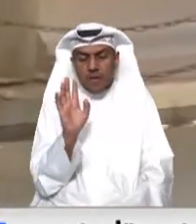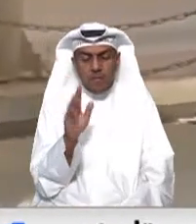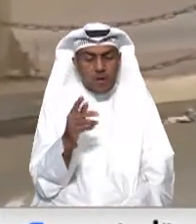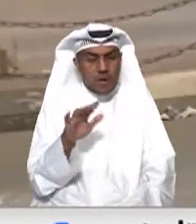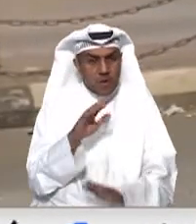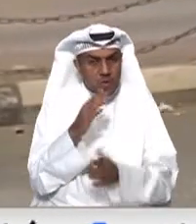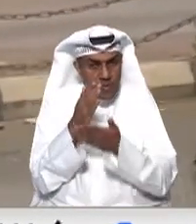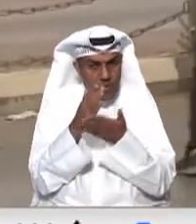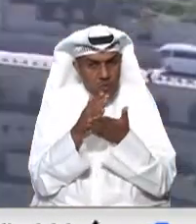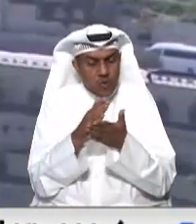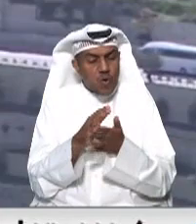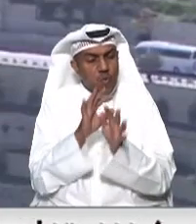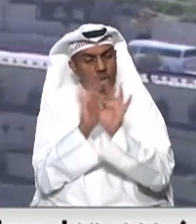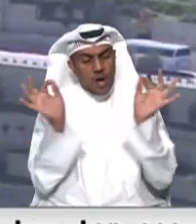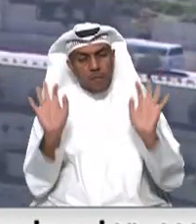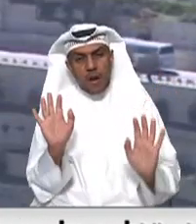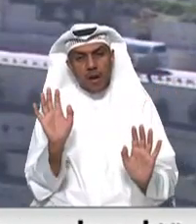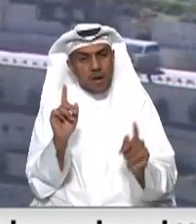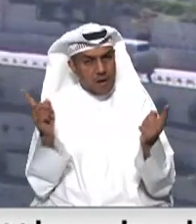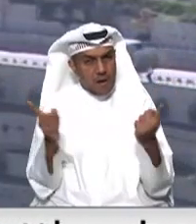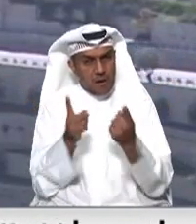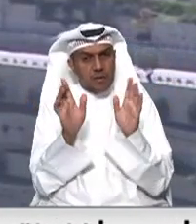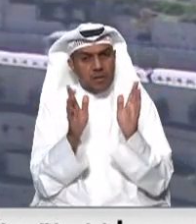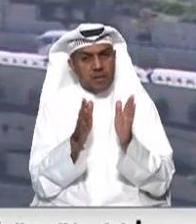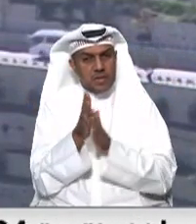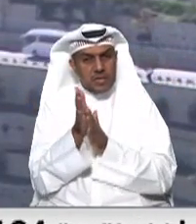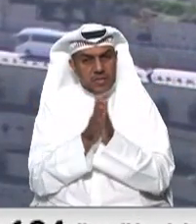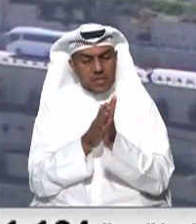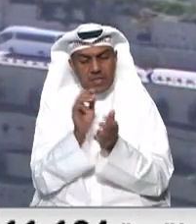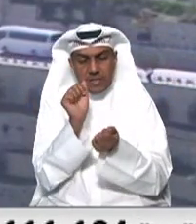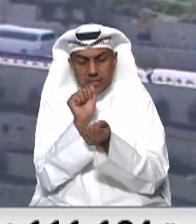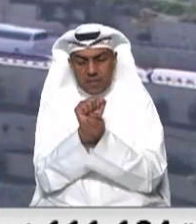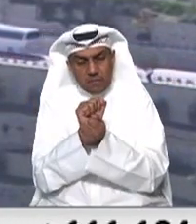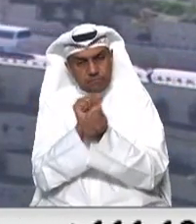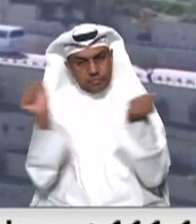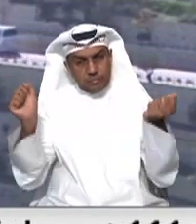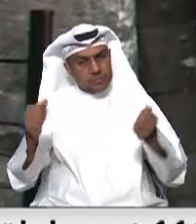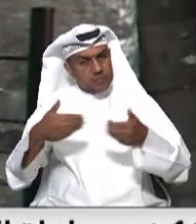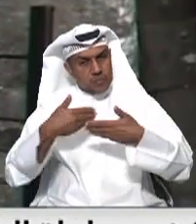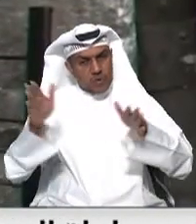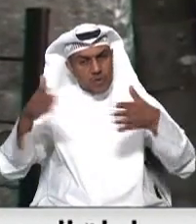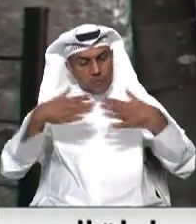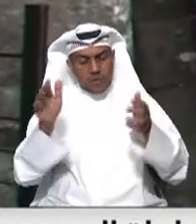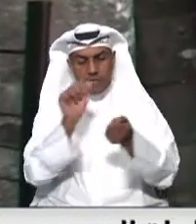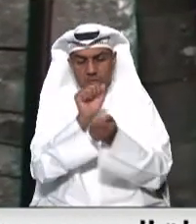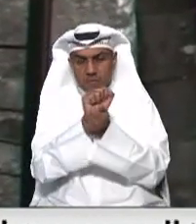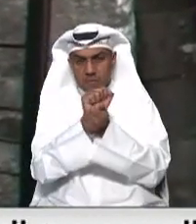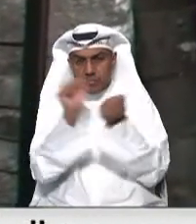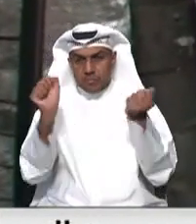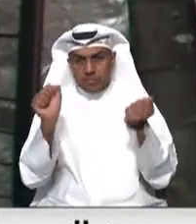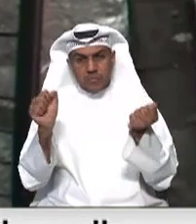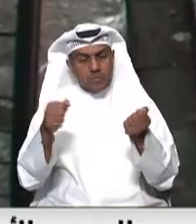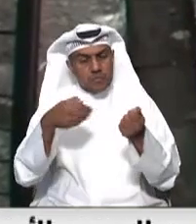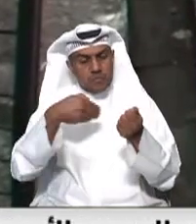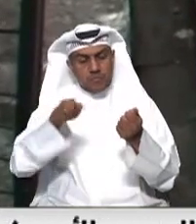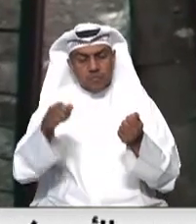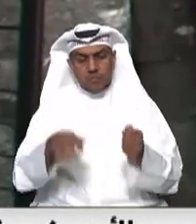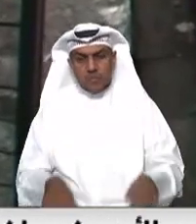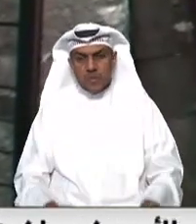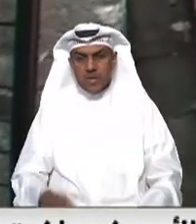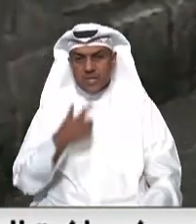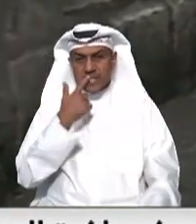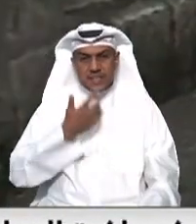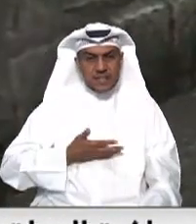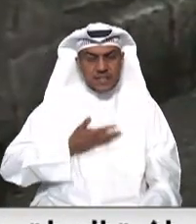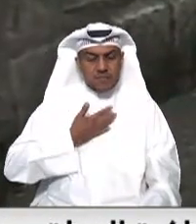كلية ينتج عنها تبييض كافة السجون من المعتقلين الفلسطينيين من مختلف الأعمار ومن